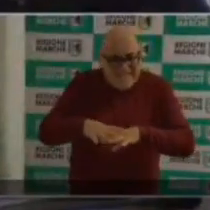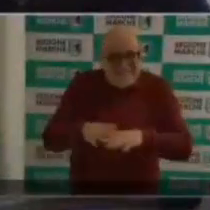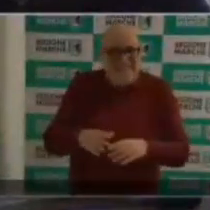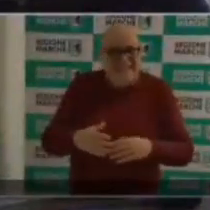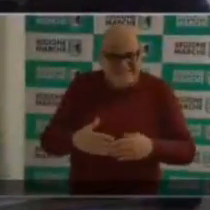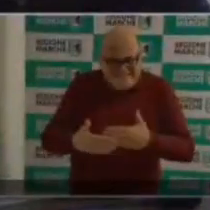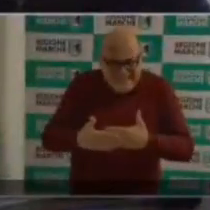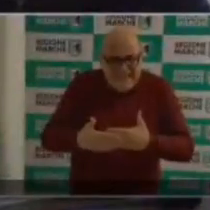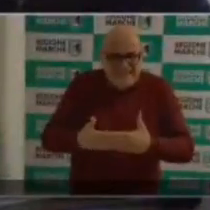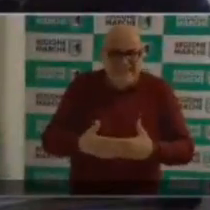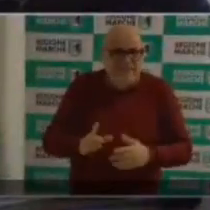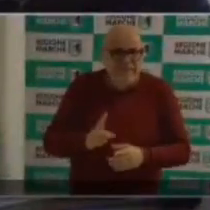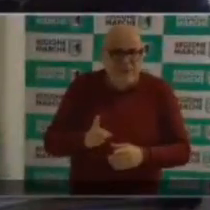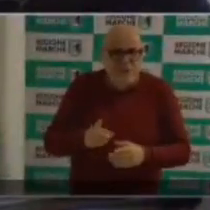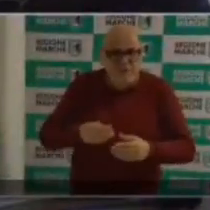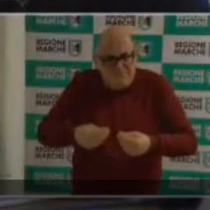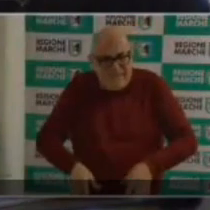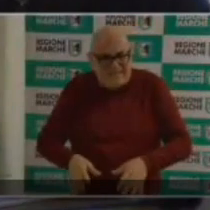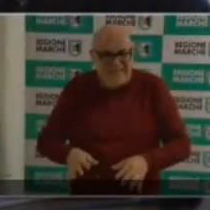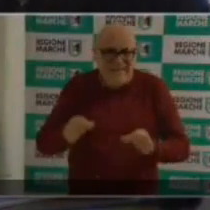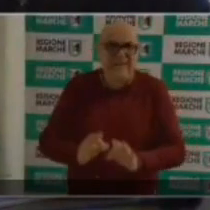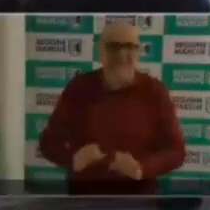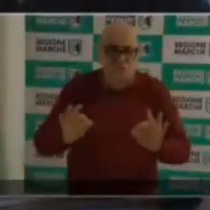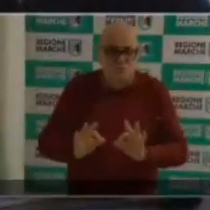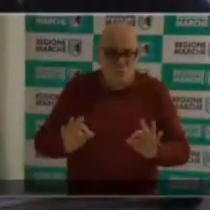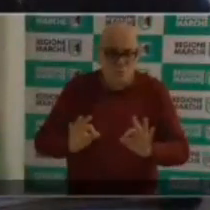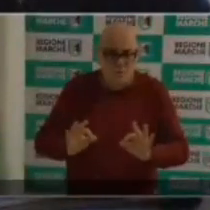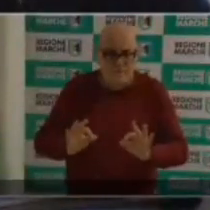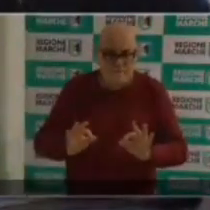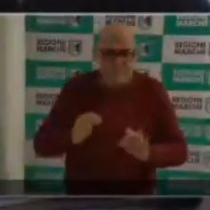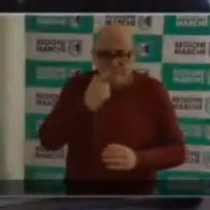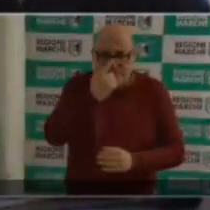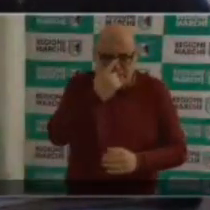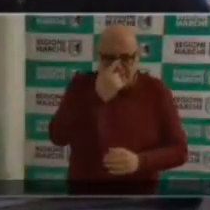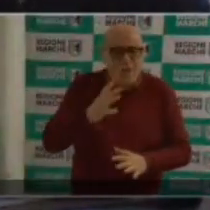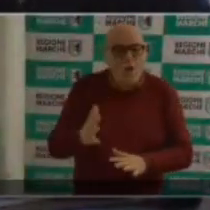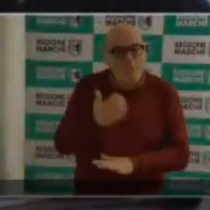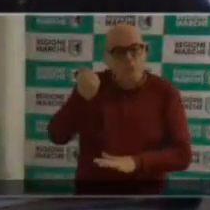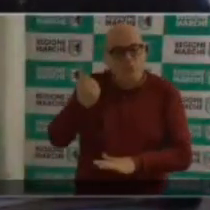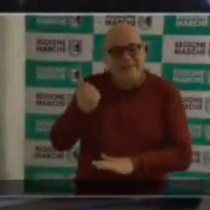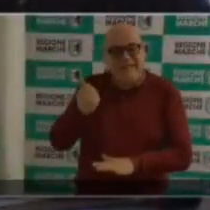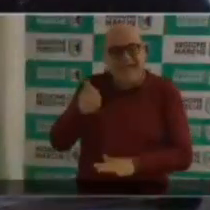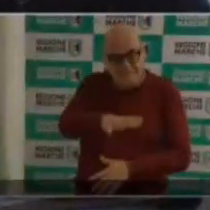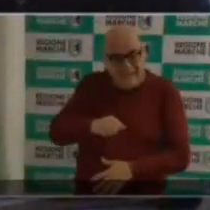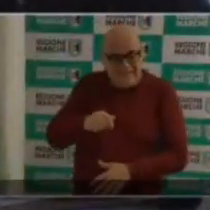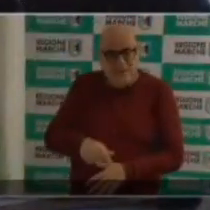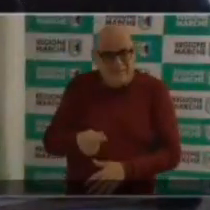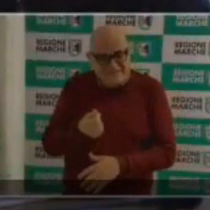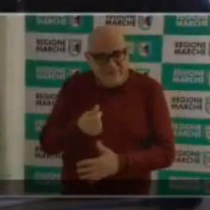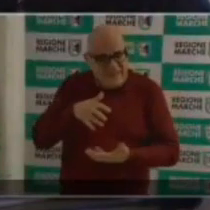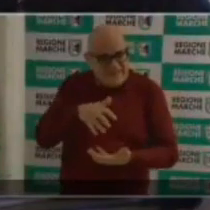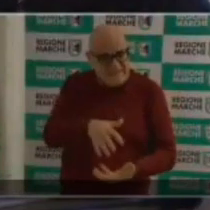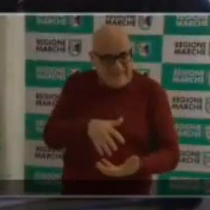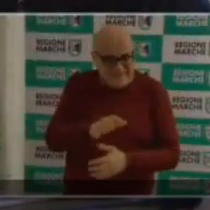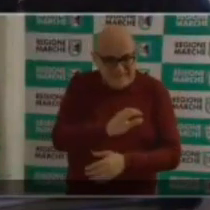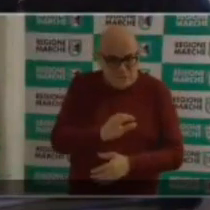lasciare indietro nessuno. Dunque questo è importantissimo. Come pure l'opportunità di cogliere questi finanziamenti che la Regione sta